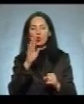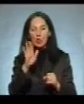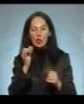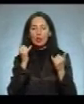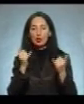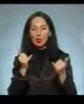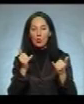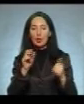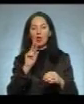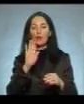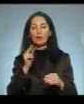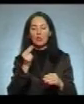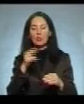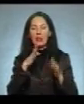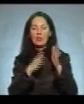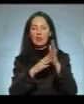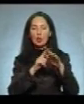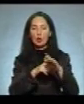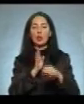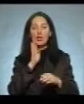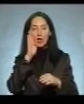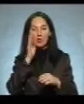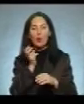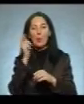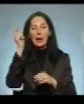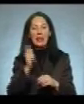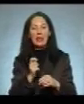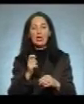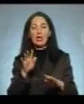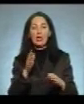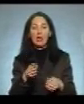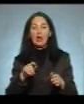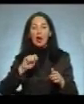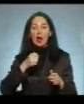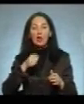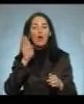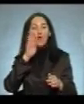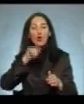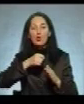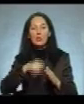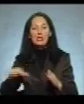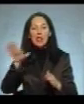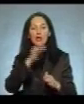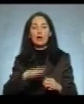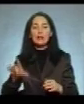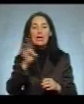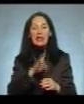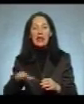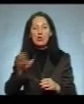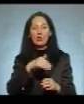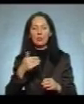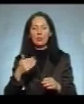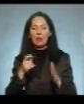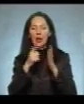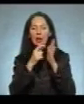Сьогодні в четвер, 9 годині ранку, вони приїхали, перекрили весь масив. Ми зварили цю